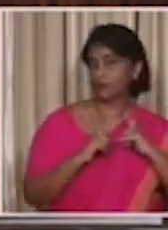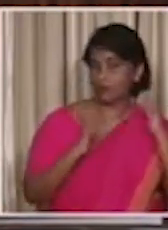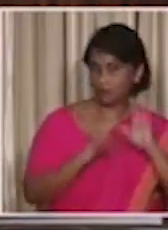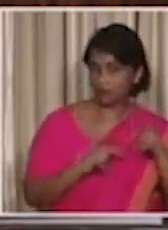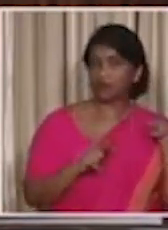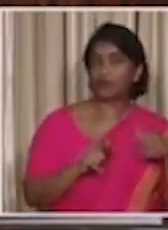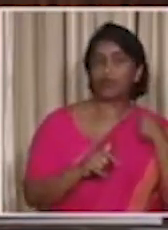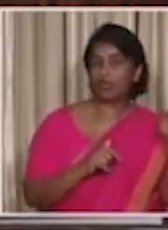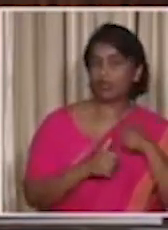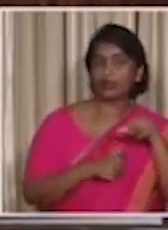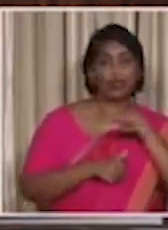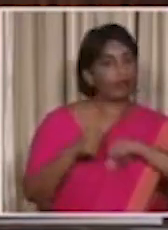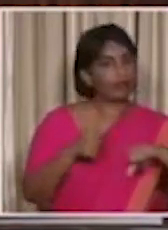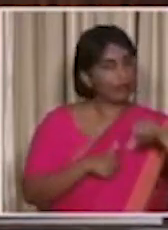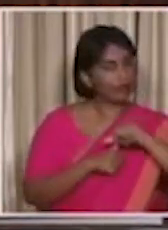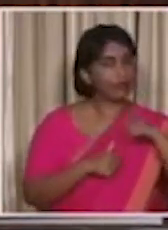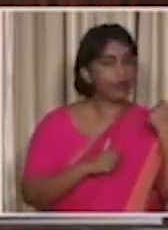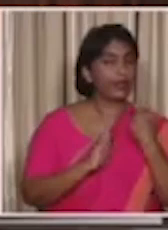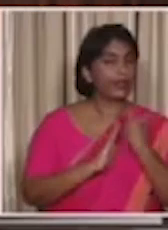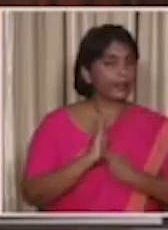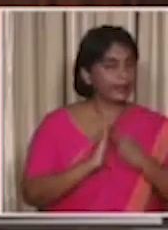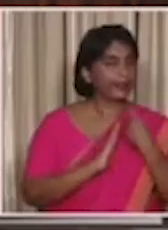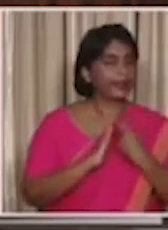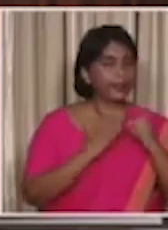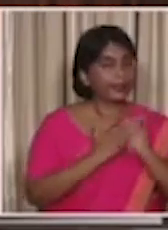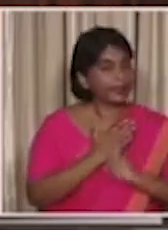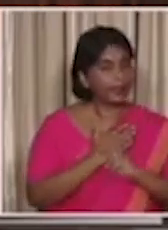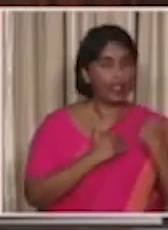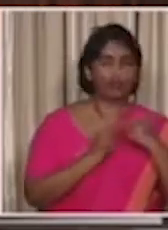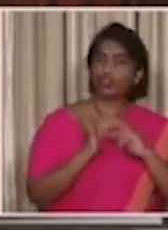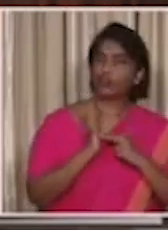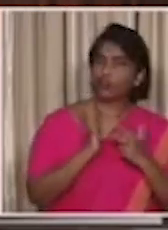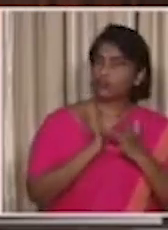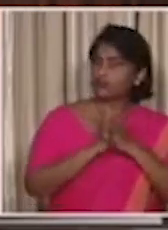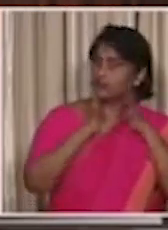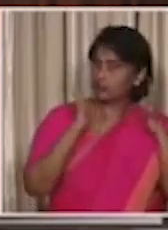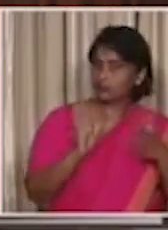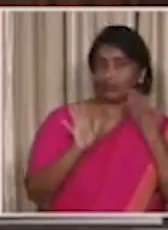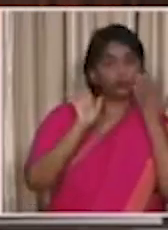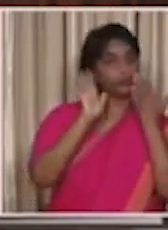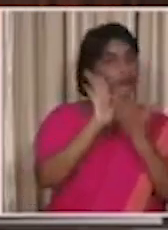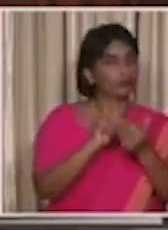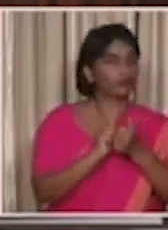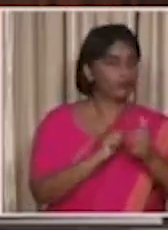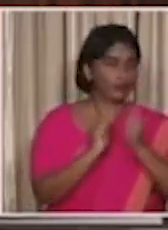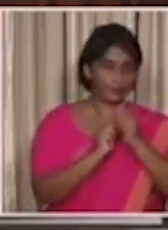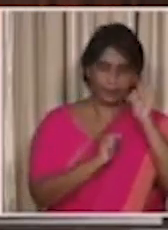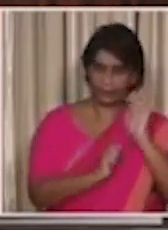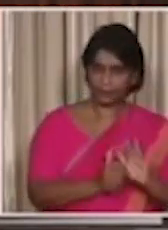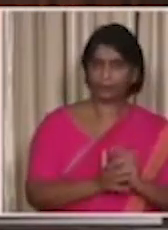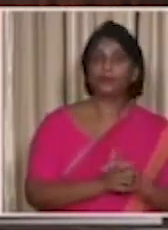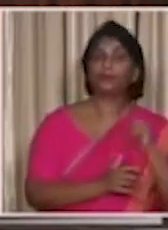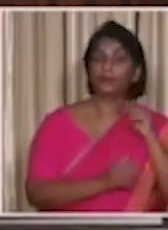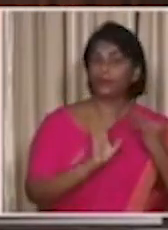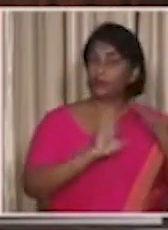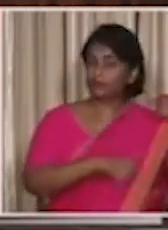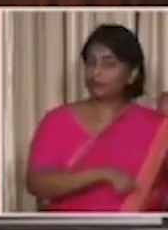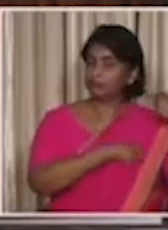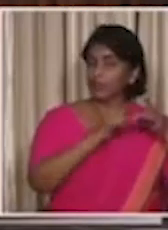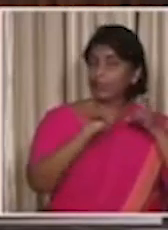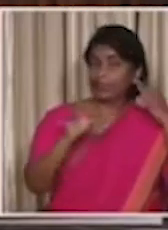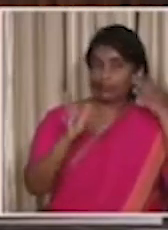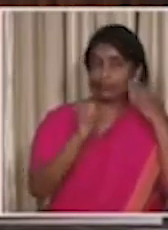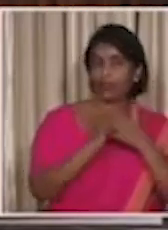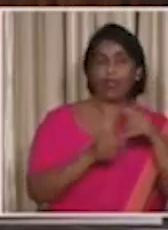උදෙසා නව ආයතන, නව නීති රීති සහ නව ව්‍යාකෘති ගණනාවක් හඳුන්වා දීමට පියවර ගන්නවා. ඉතිහාස පිළිබඳ